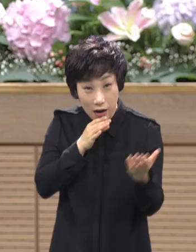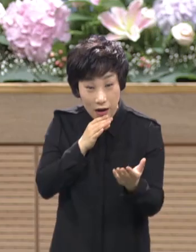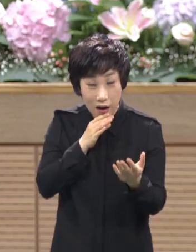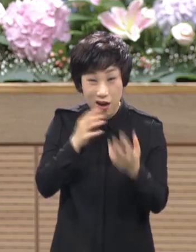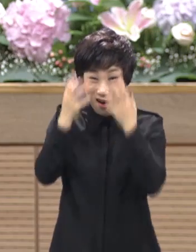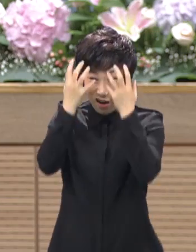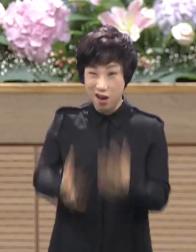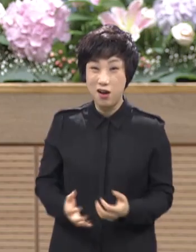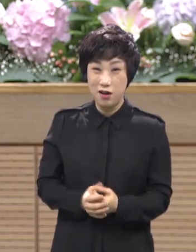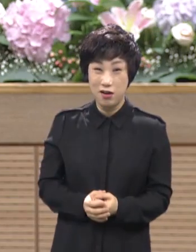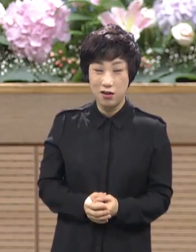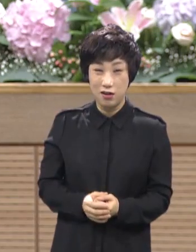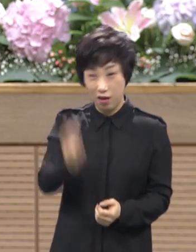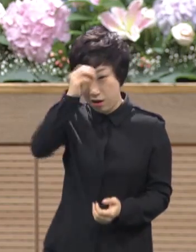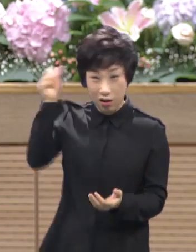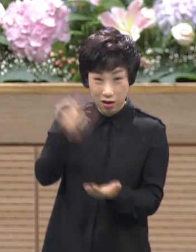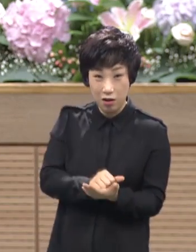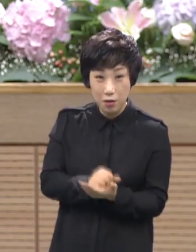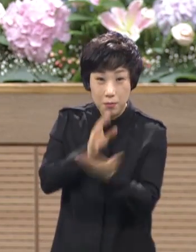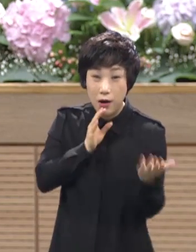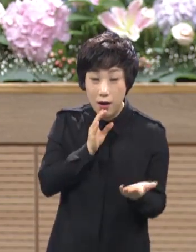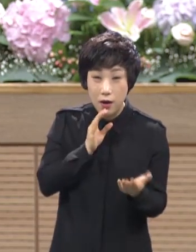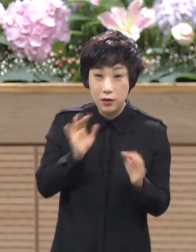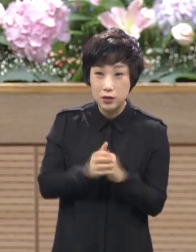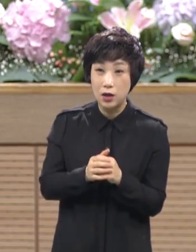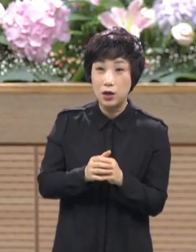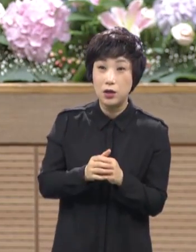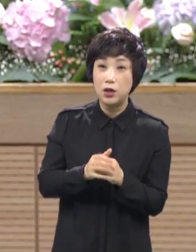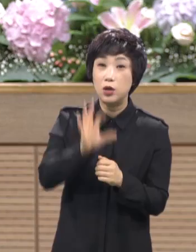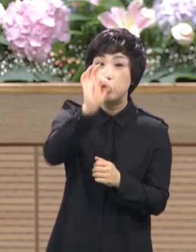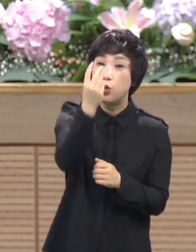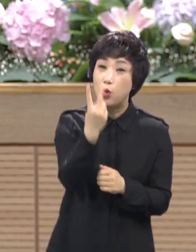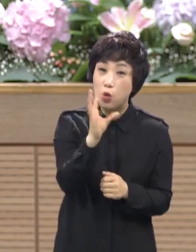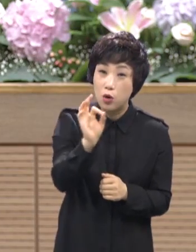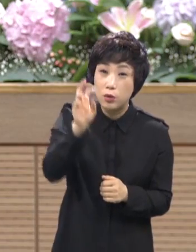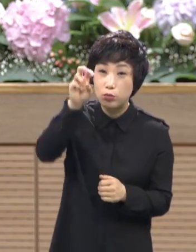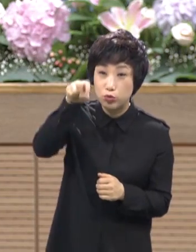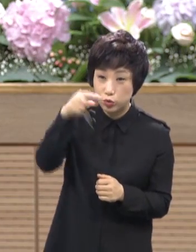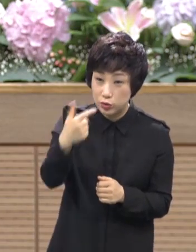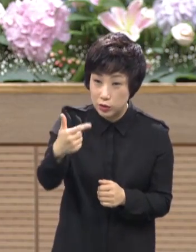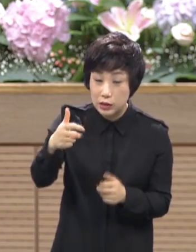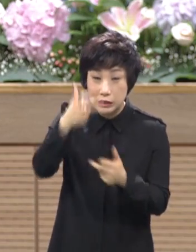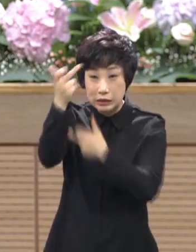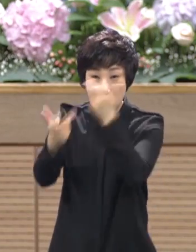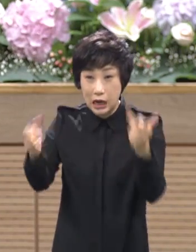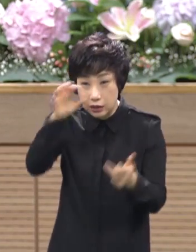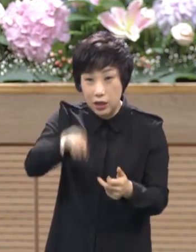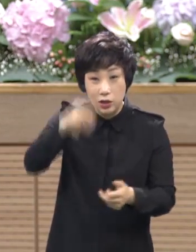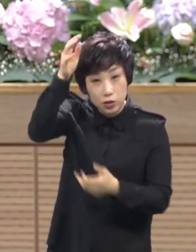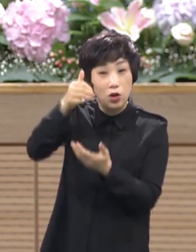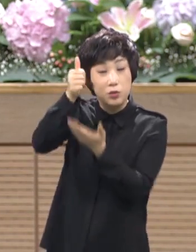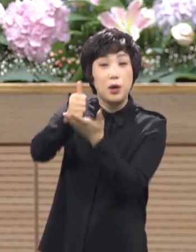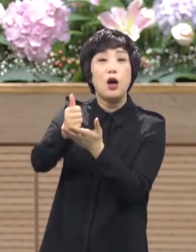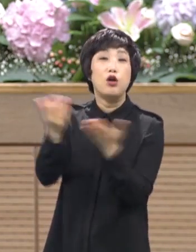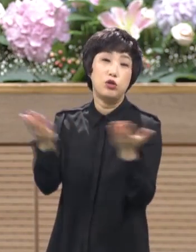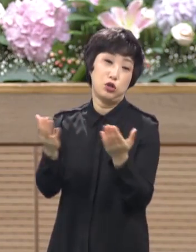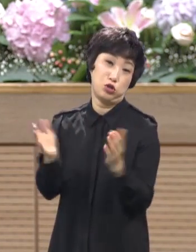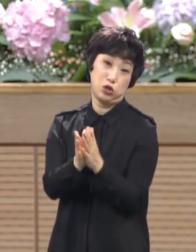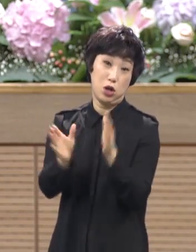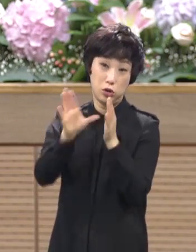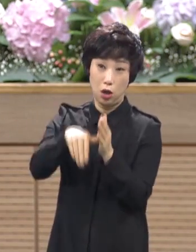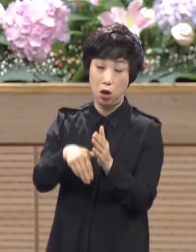어마어마했습니다. 용문산에 정말로 성령운동을 시작할 때는 참